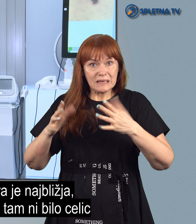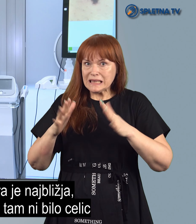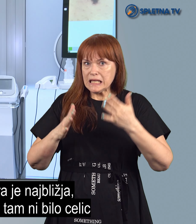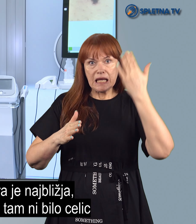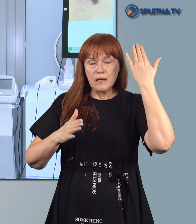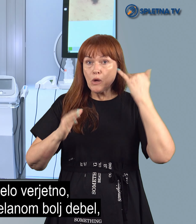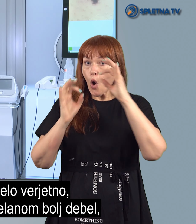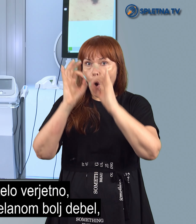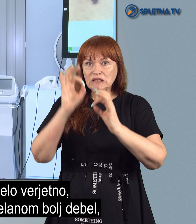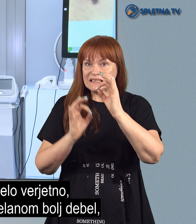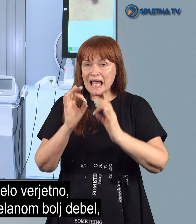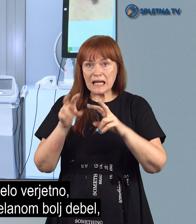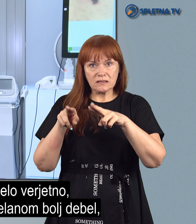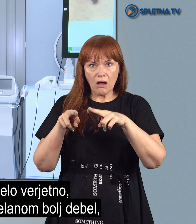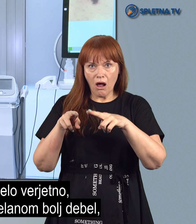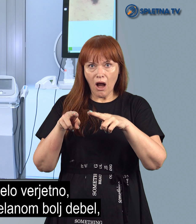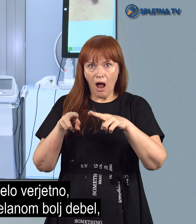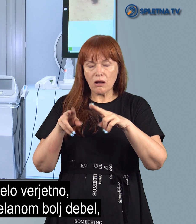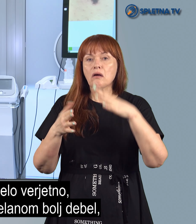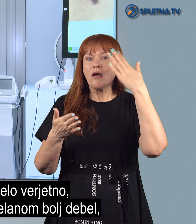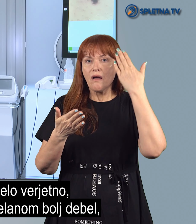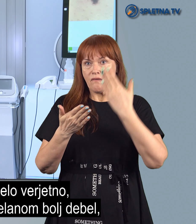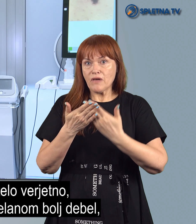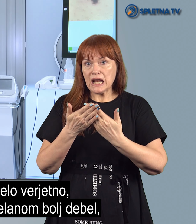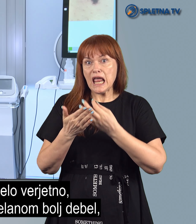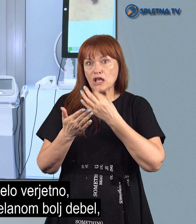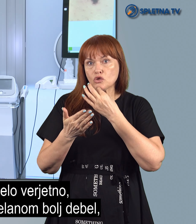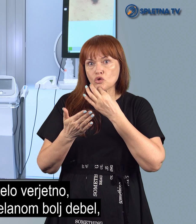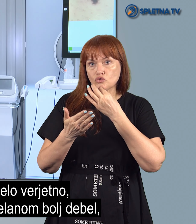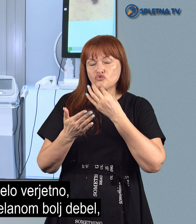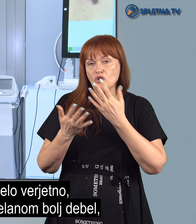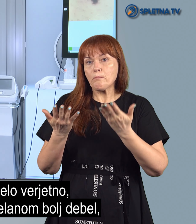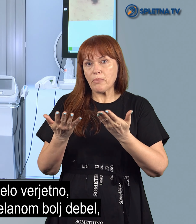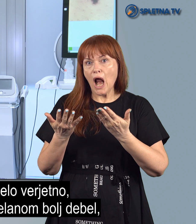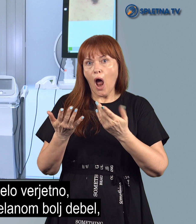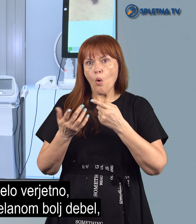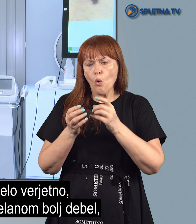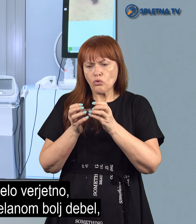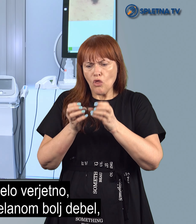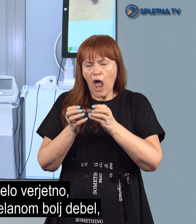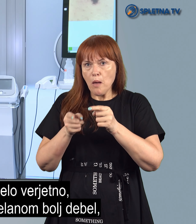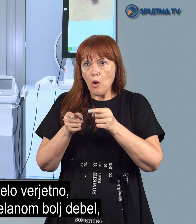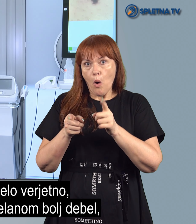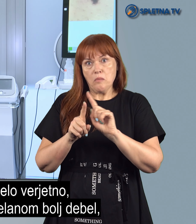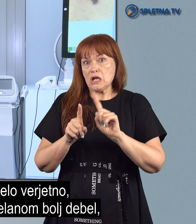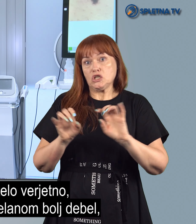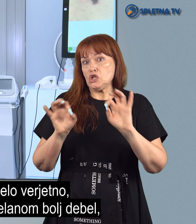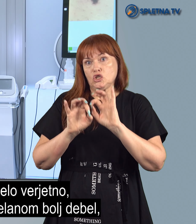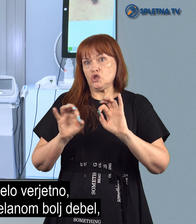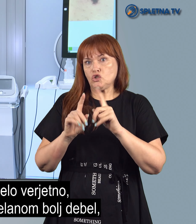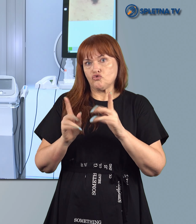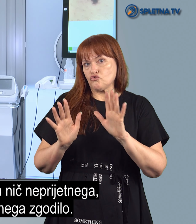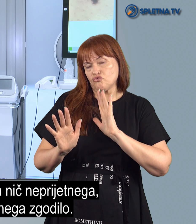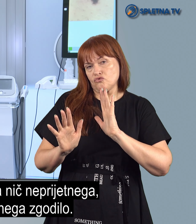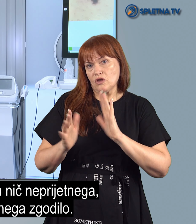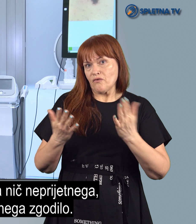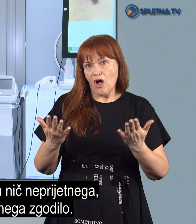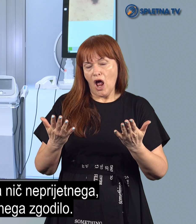bilo celic melanoma, je zelo verjetno, da čeprav je bil recimo ta melanom bolj debel, ne bo nič za